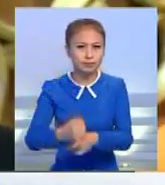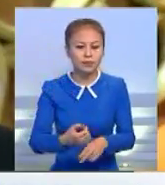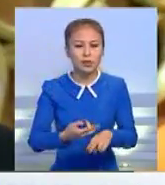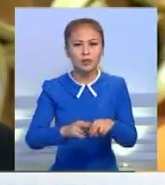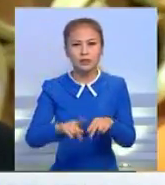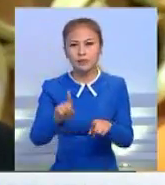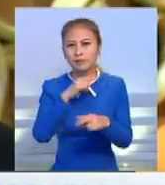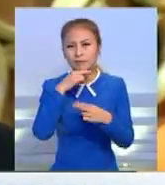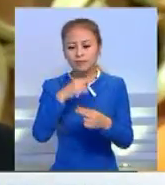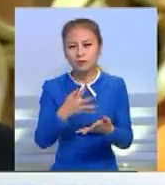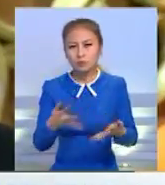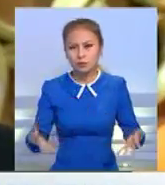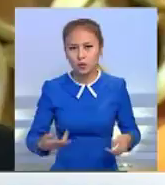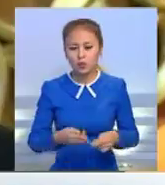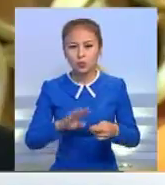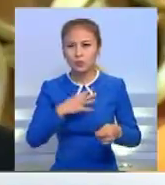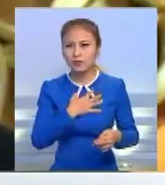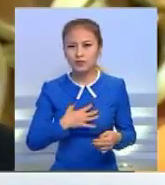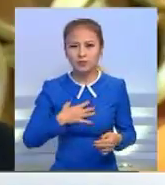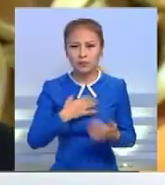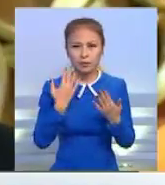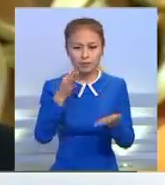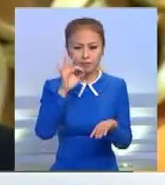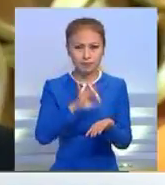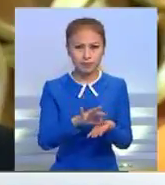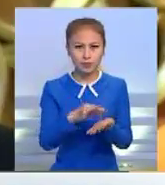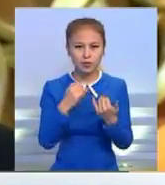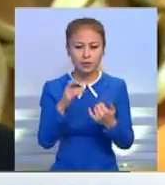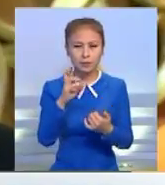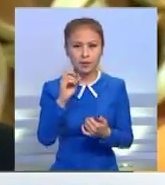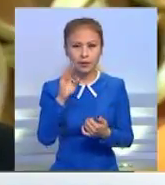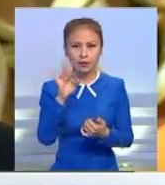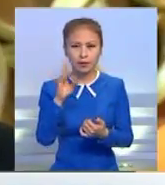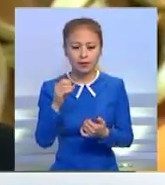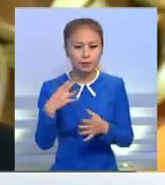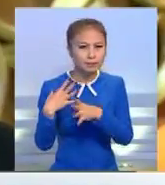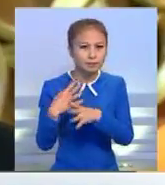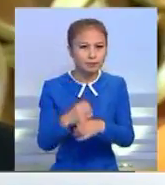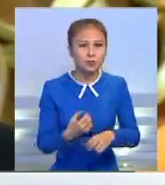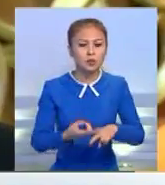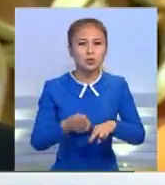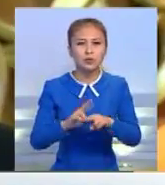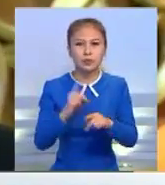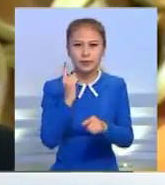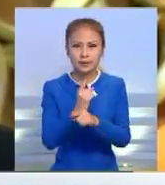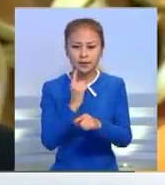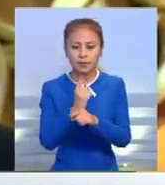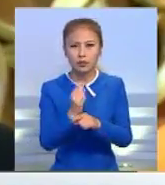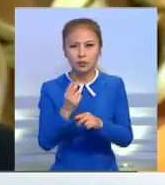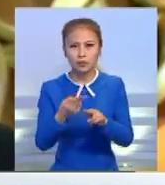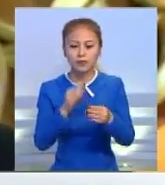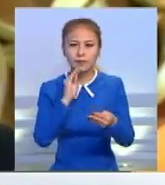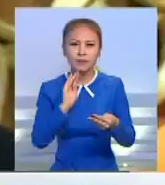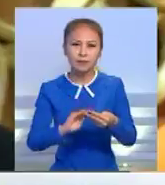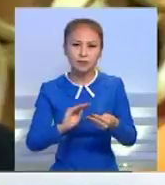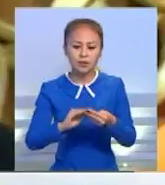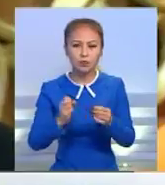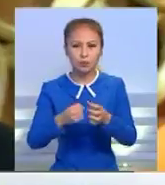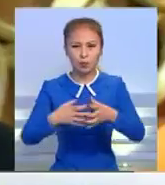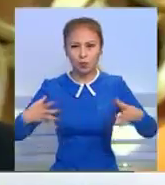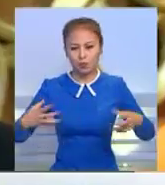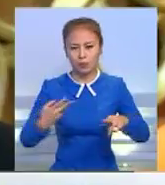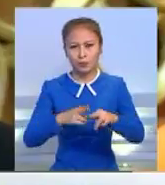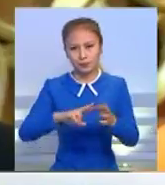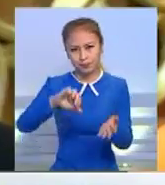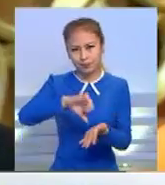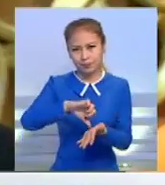басты назарға алып отырмыз. Негізгі мақсат осы. Бекіре сананың азаюына шектеу қою, қазіргі көлемін сақтап қалу және оны көбейтуге